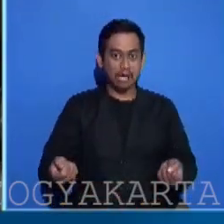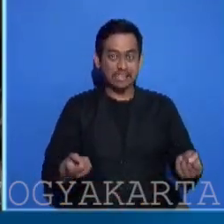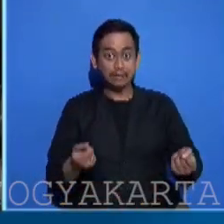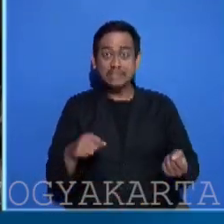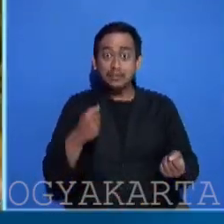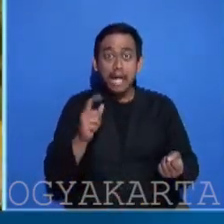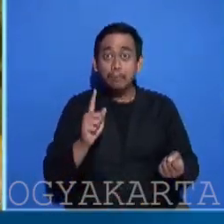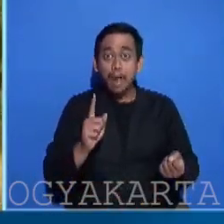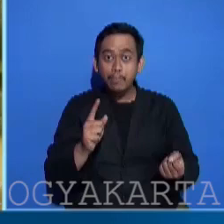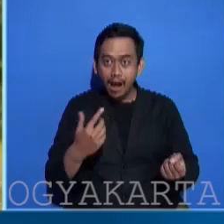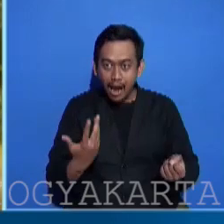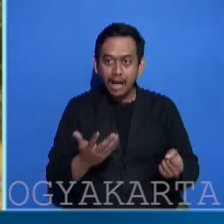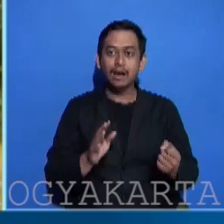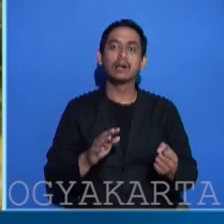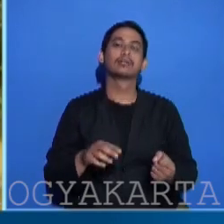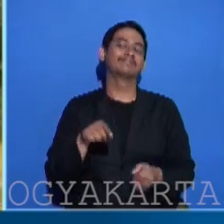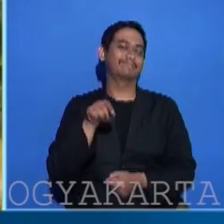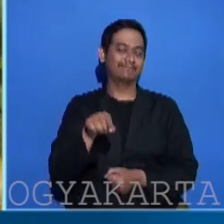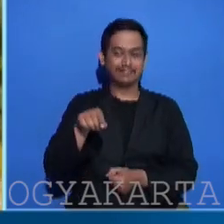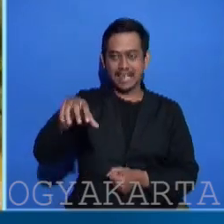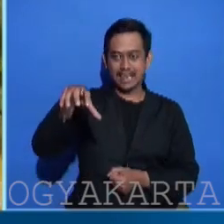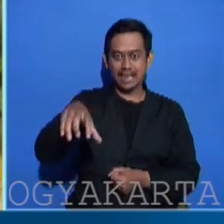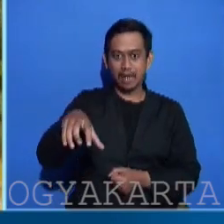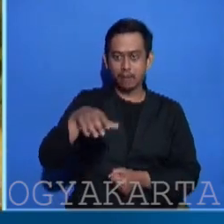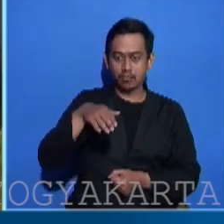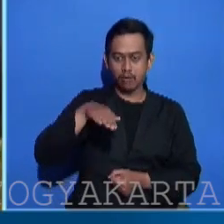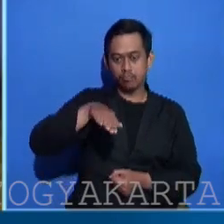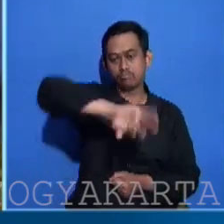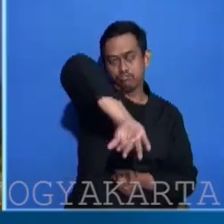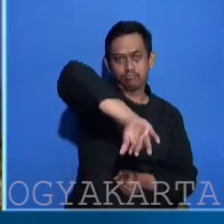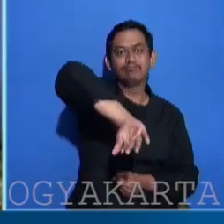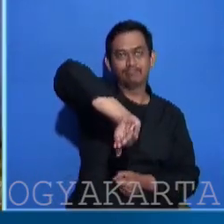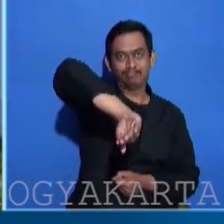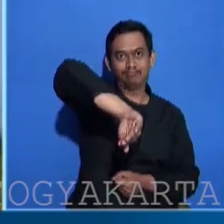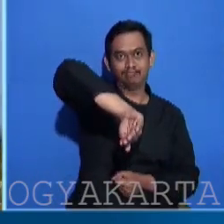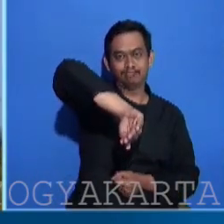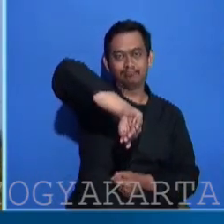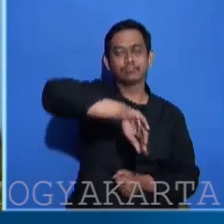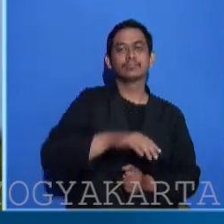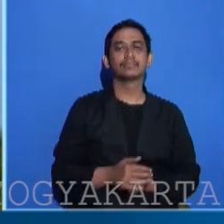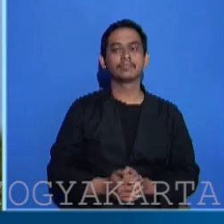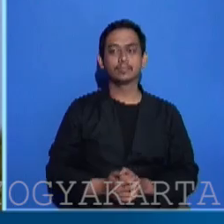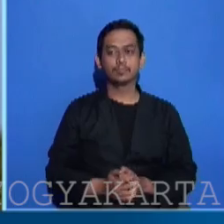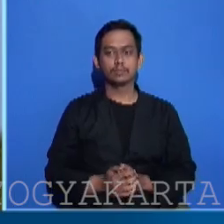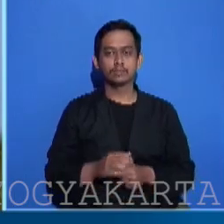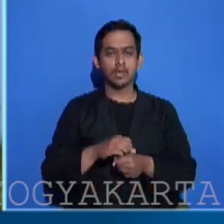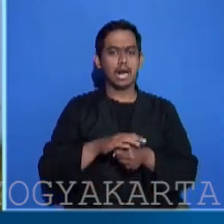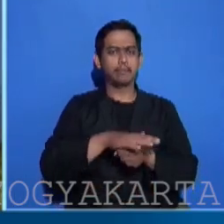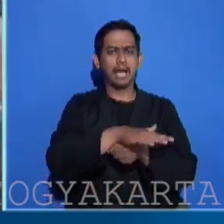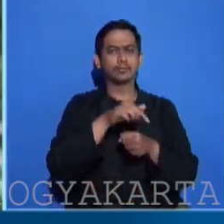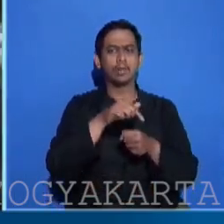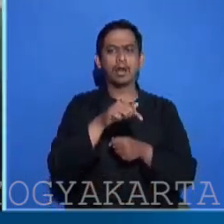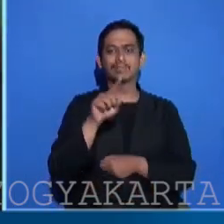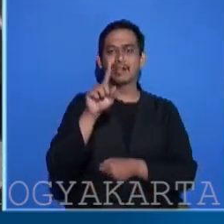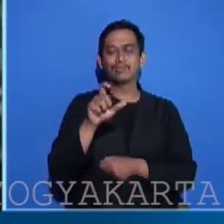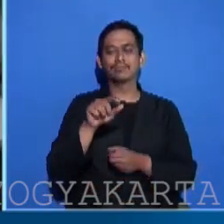baik. Sesampainya di lokasi kejadian, bus tidak bisa dikendalikan dan bus terguling. Akibat kejadian ini, satu orang